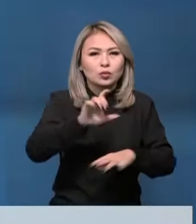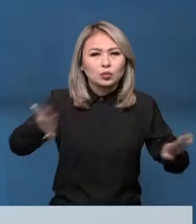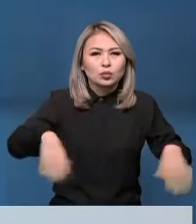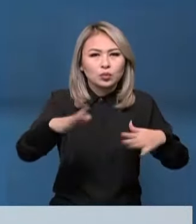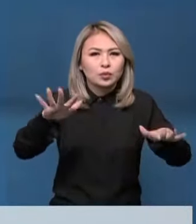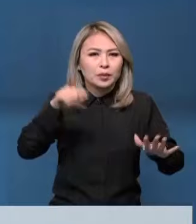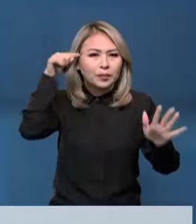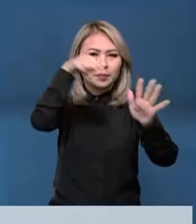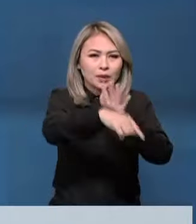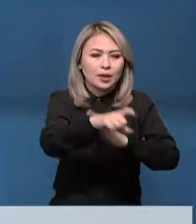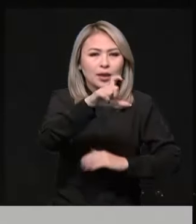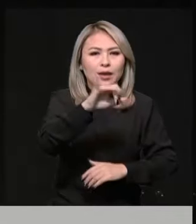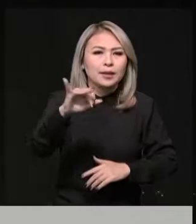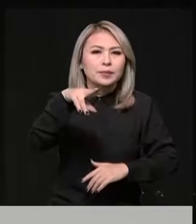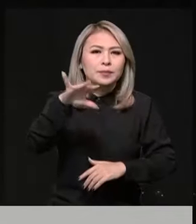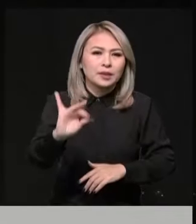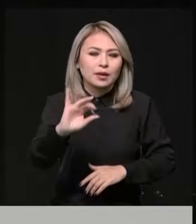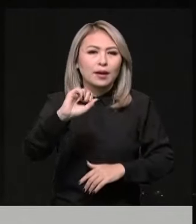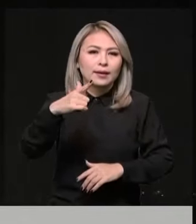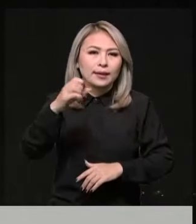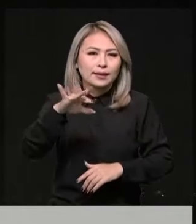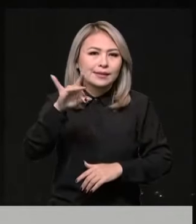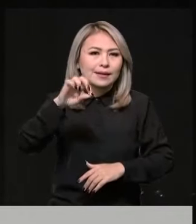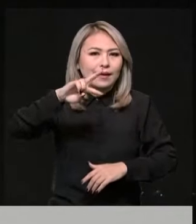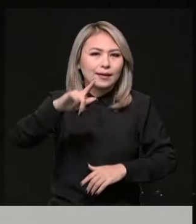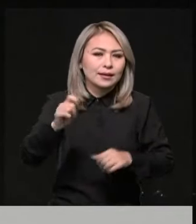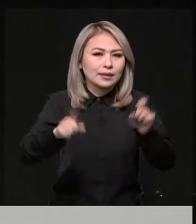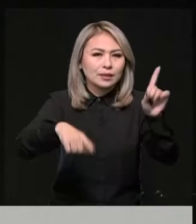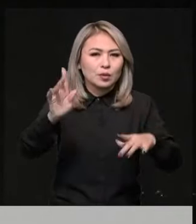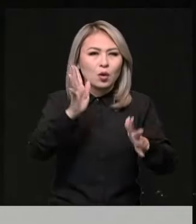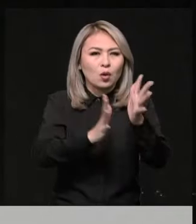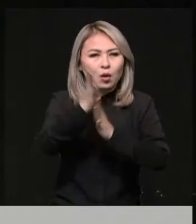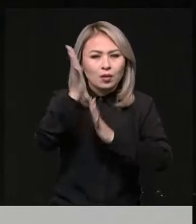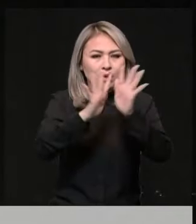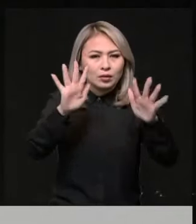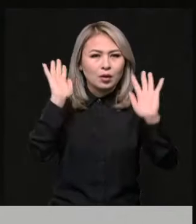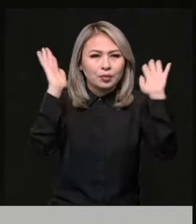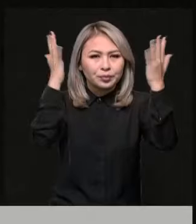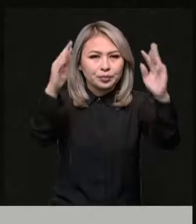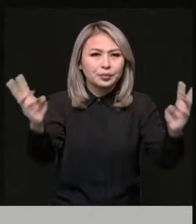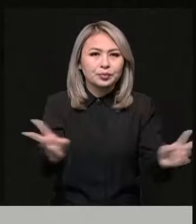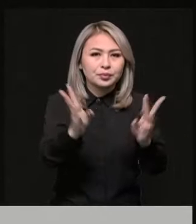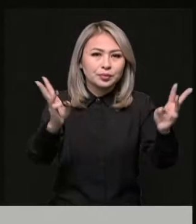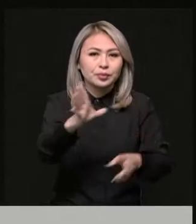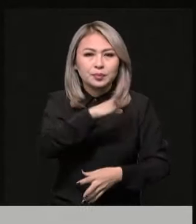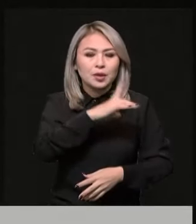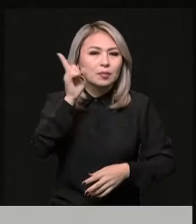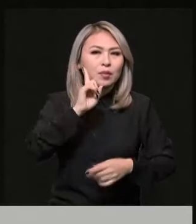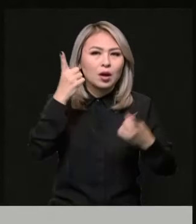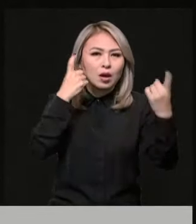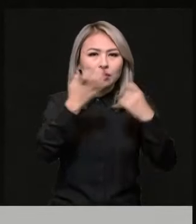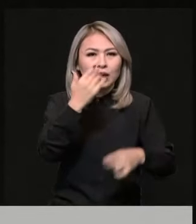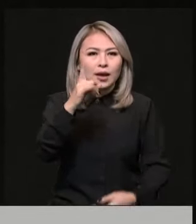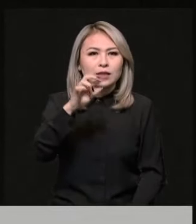ашық жерге түсті. Бұл туралы AP агенттігі хабарлады. Израильдің кейбір орман алқаптарында өрт шықты. Зардап шеккенде жайлы әзірге ақпарат